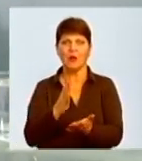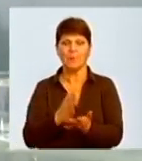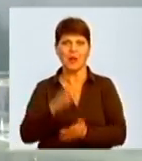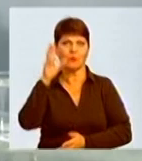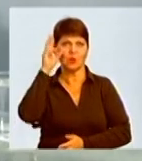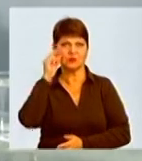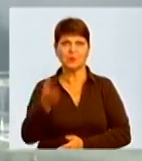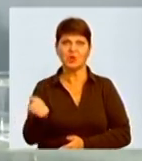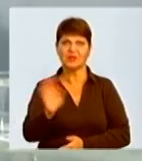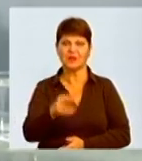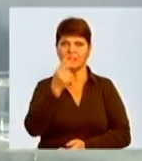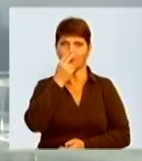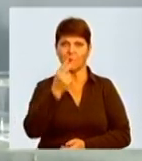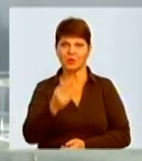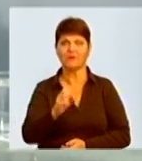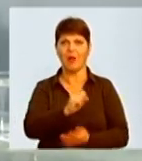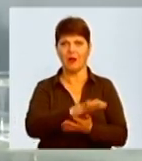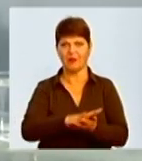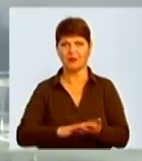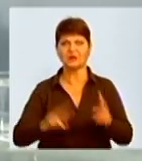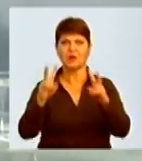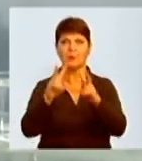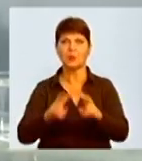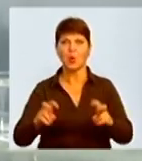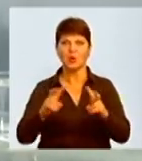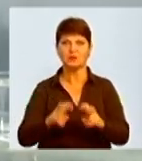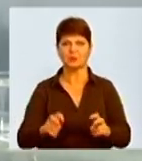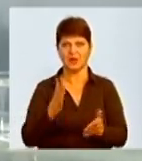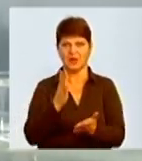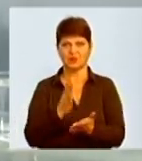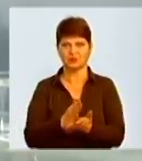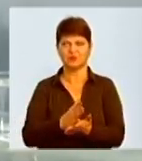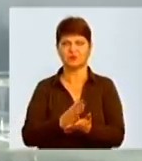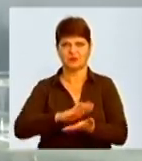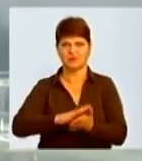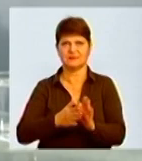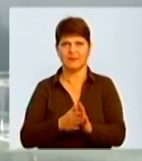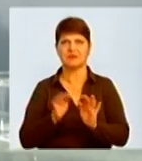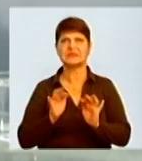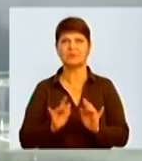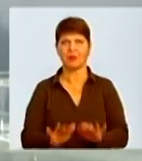давайте подивимося їх, а далі проаналізуємо існуючий стан справ.